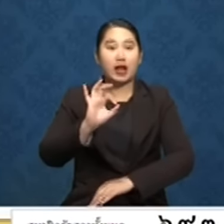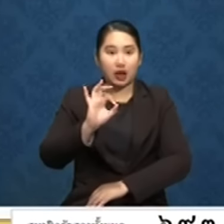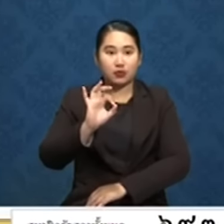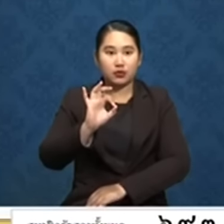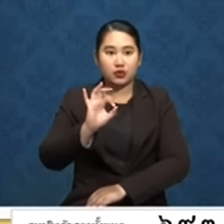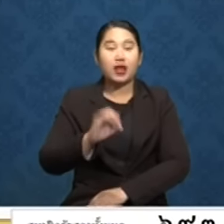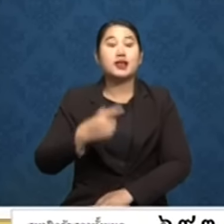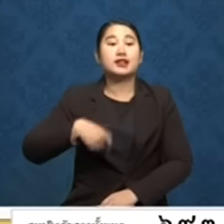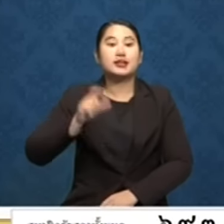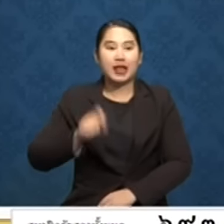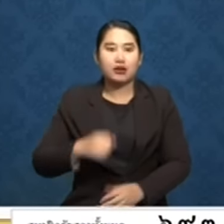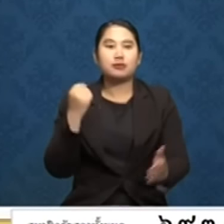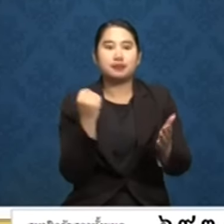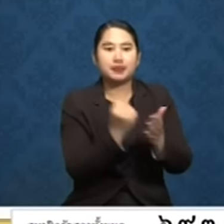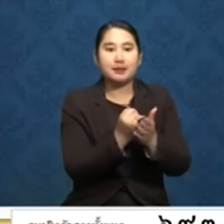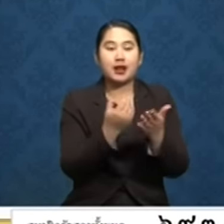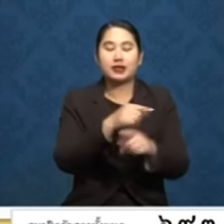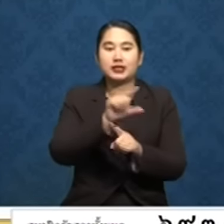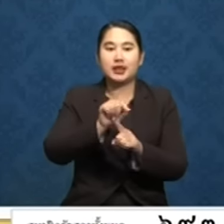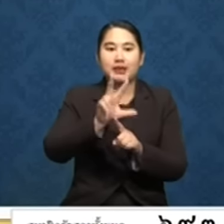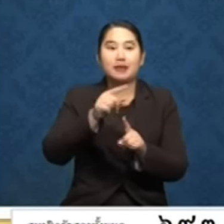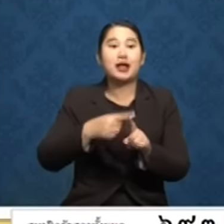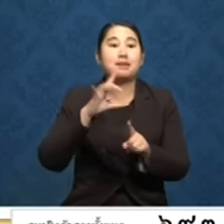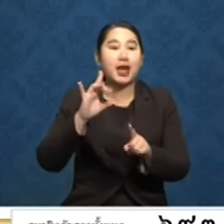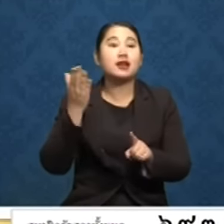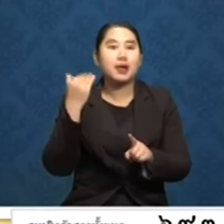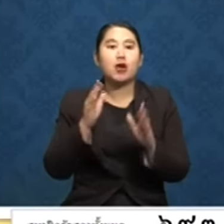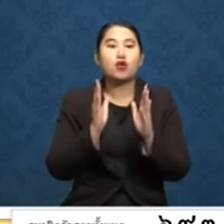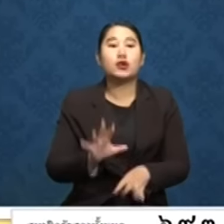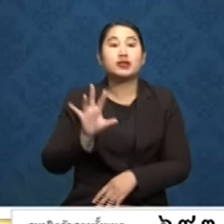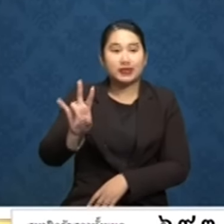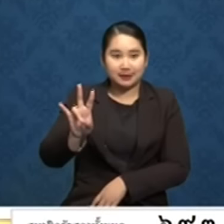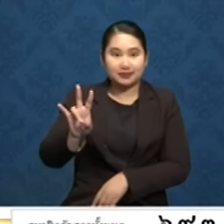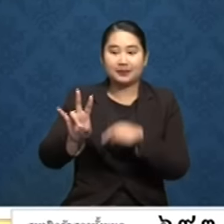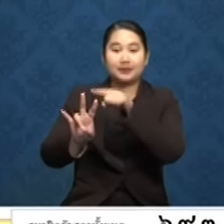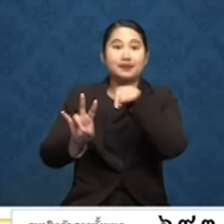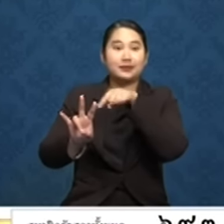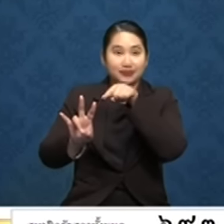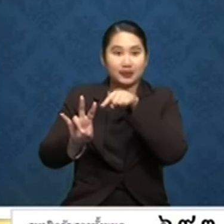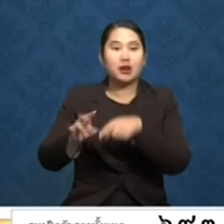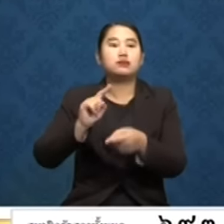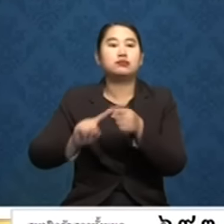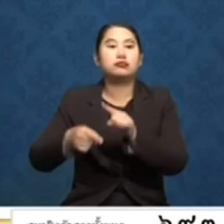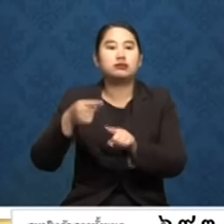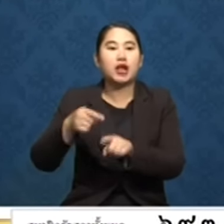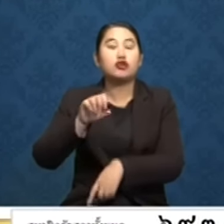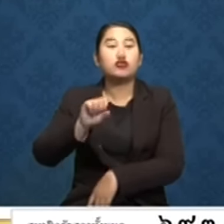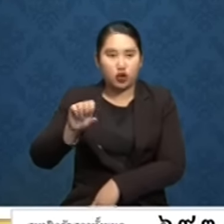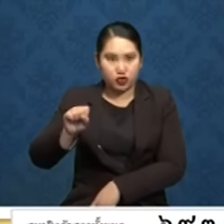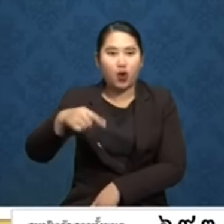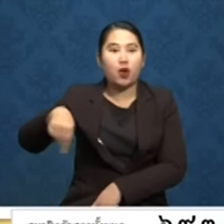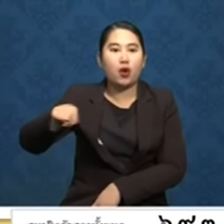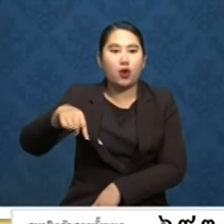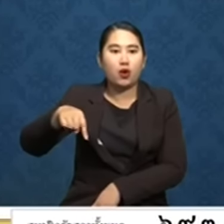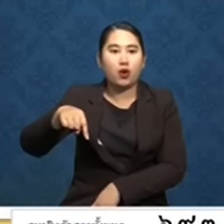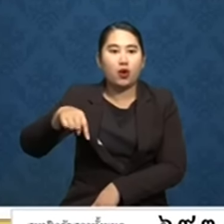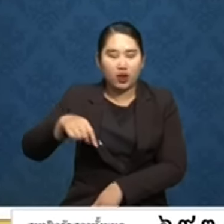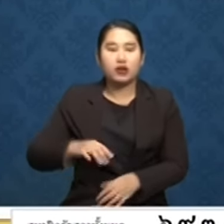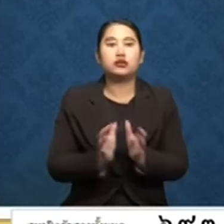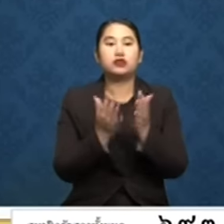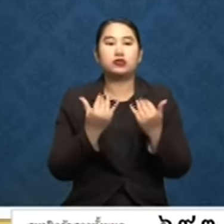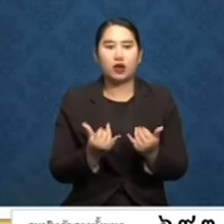ทับรับฟ้องวันที่23สิงหาคมที่ผ่านมา7คนหนึ่งในนั้นเป็นเพื่อนสมาชิกสภาผู้แทนของเราด้วยครับและล่าสุ